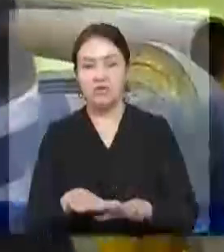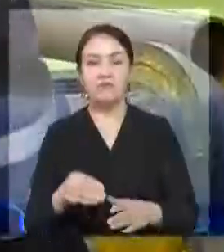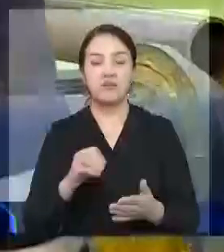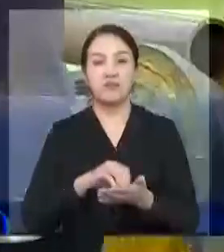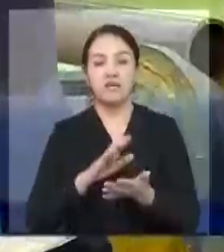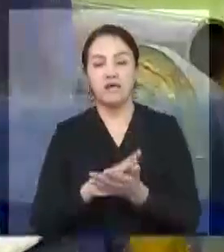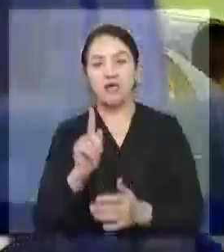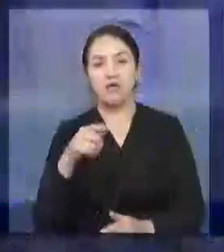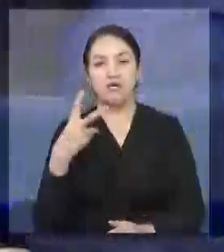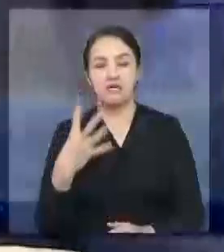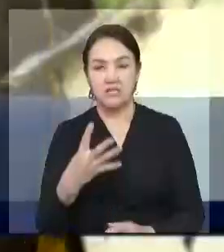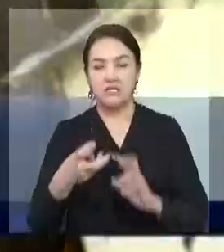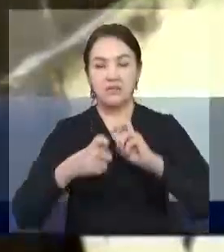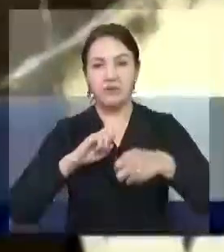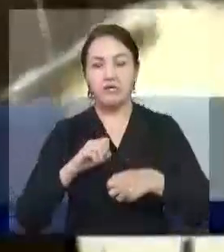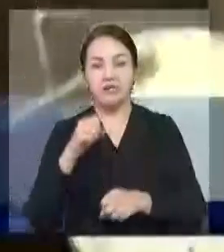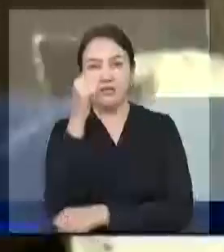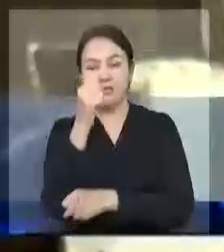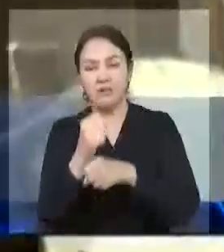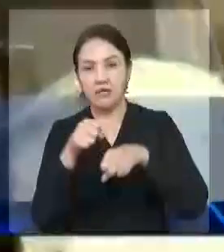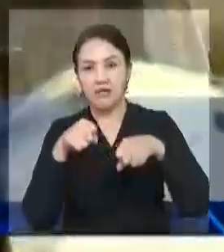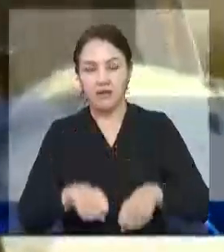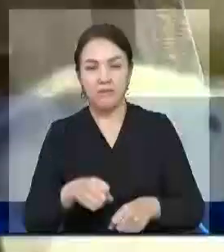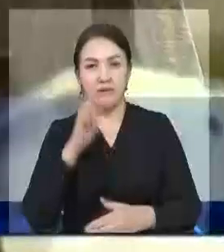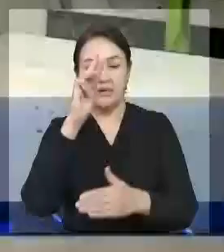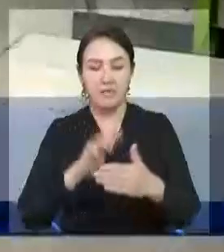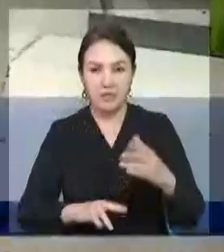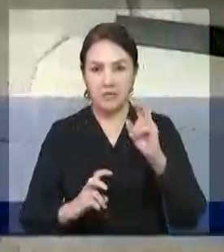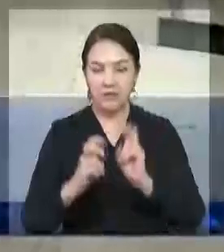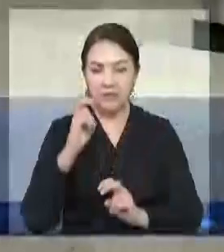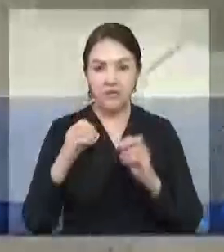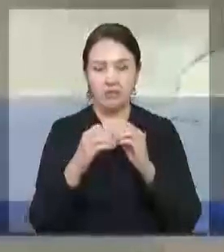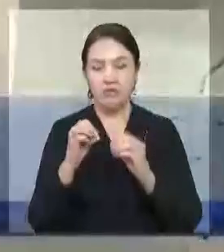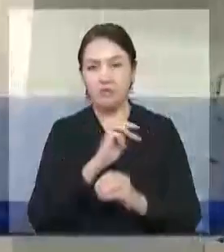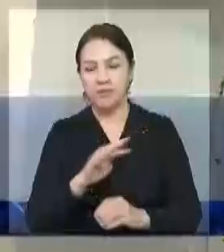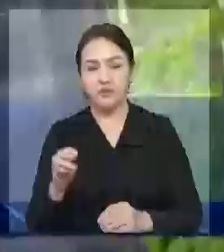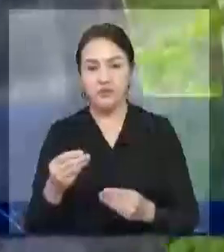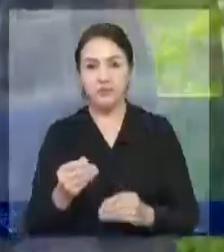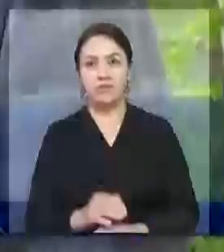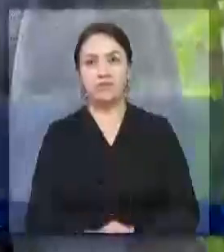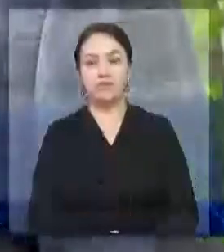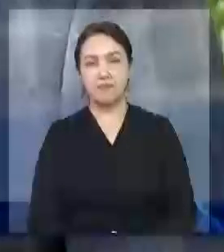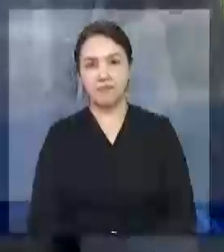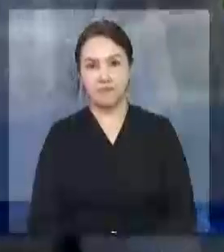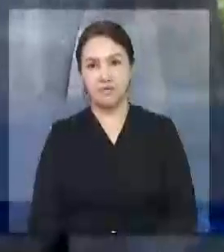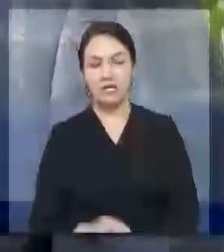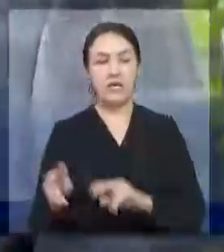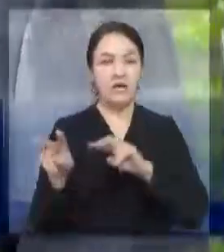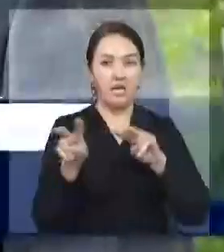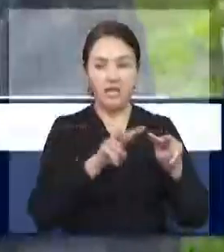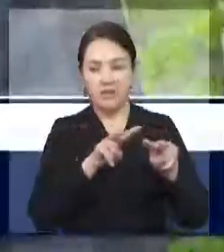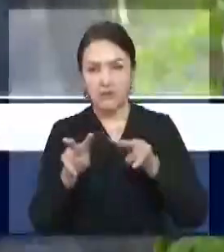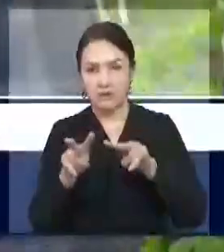зафиксированы 104 нарушения прав работников. На предприятие наложены штрафы в размере 10 миллионов тенге. Осуществляется контроль